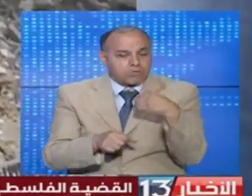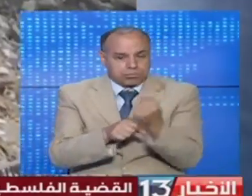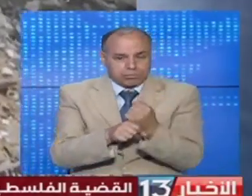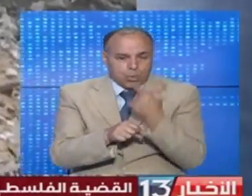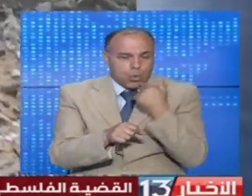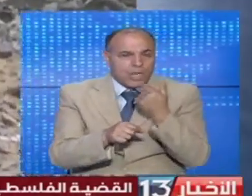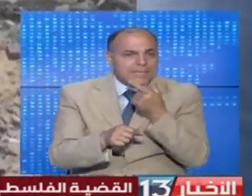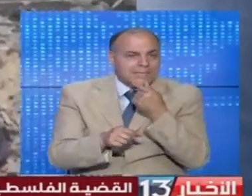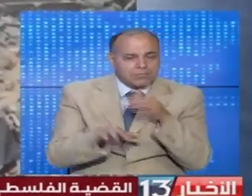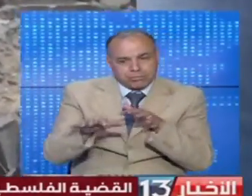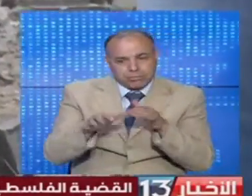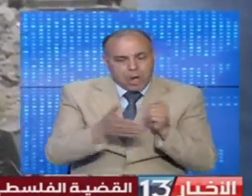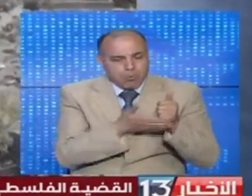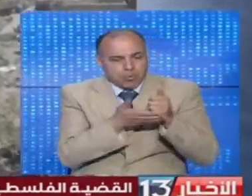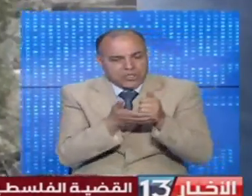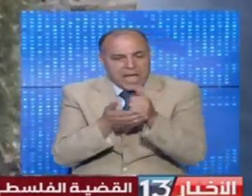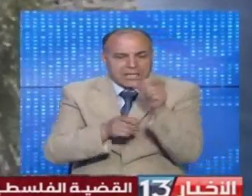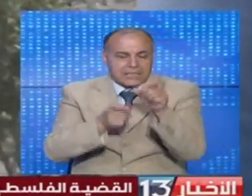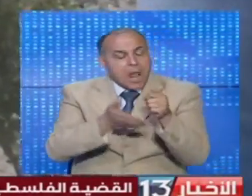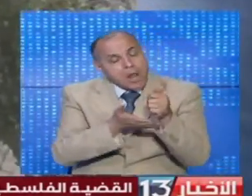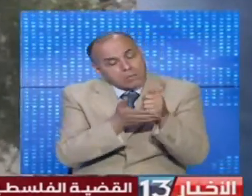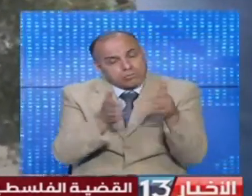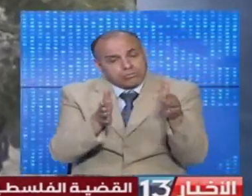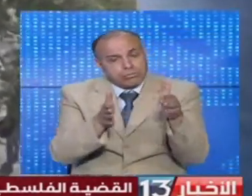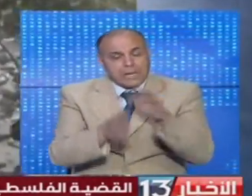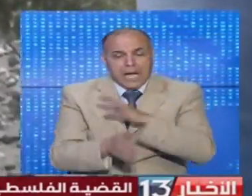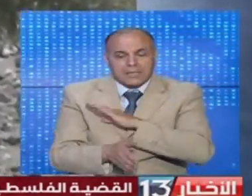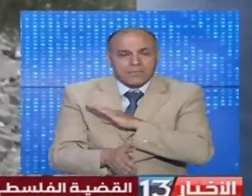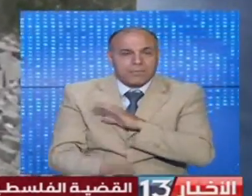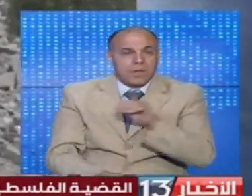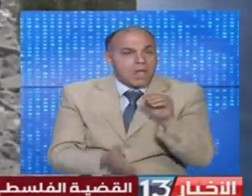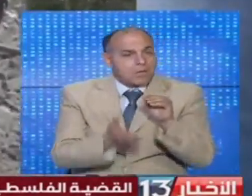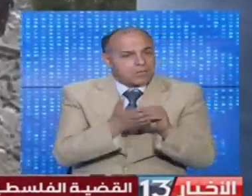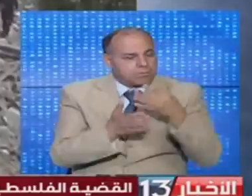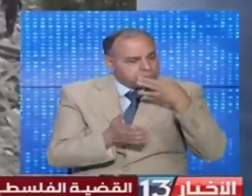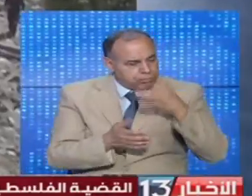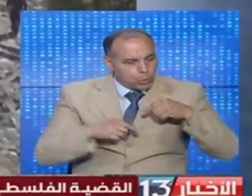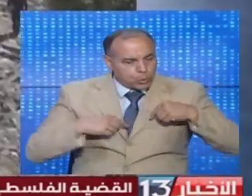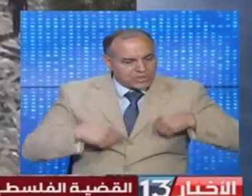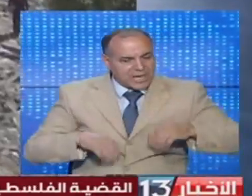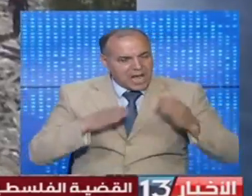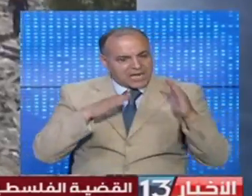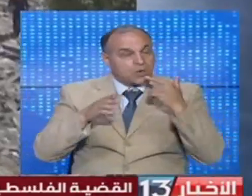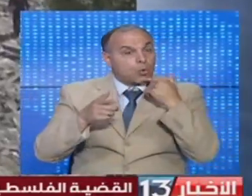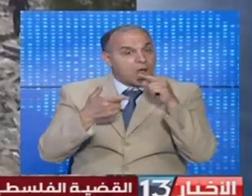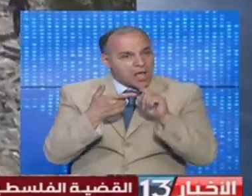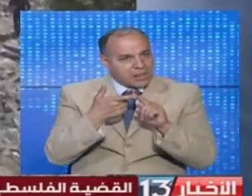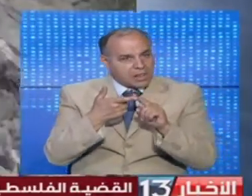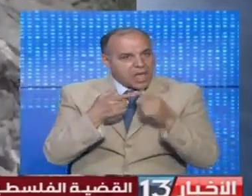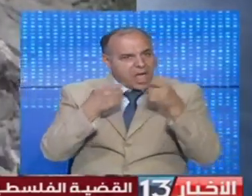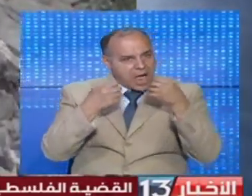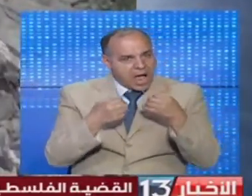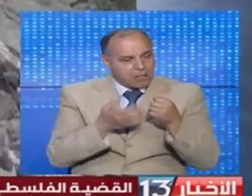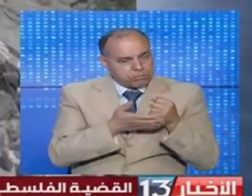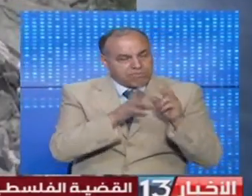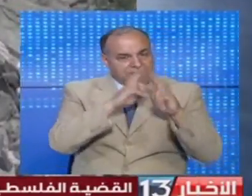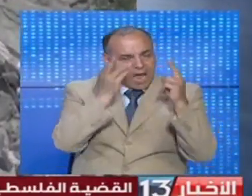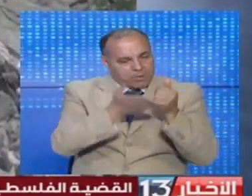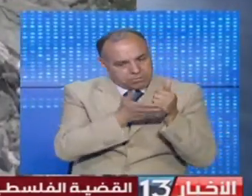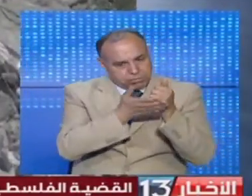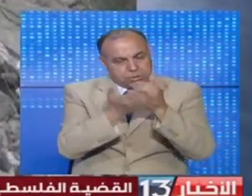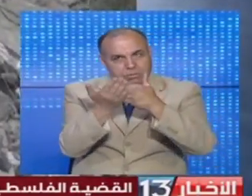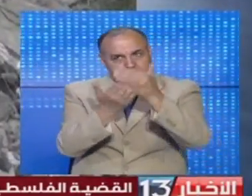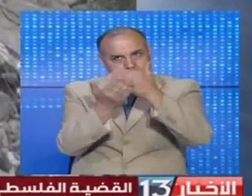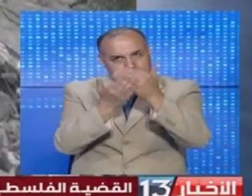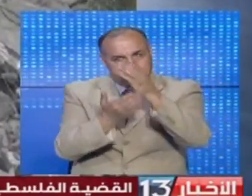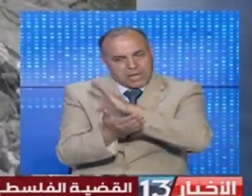على تسهيل ايصال المساعدات الانسانيه الى القطاع كما تعهد بل يمكن في هذا السياق لحشد الدعم الدولي لاعاده